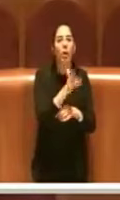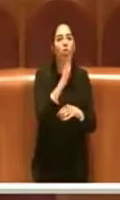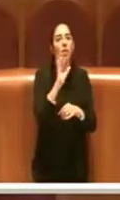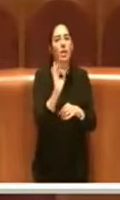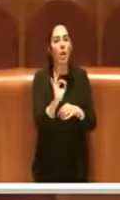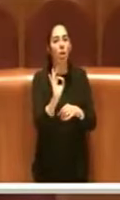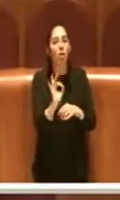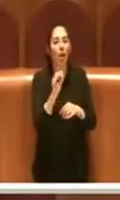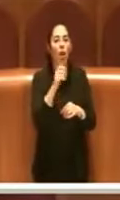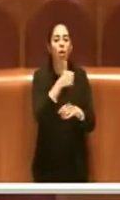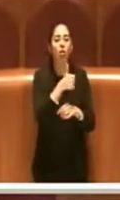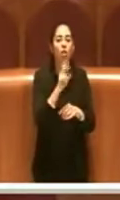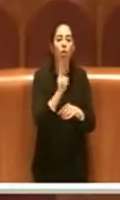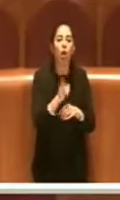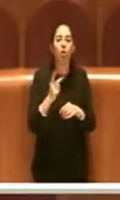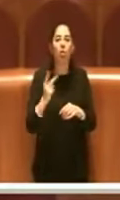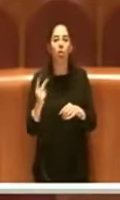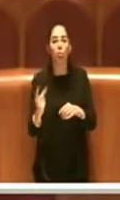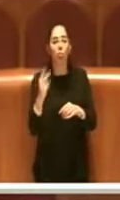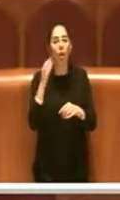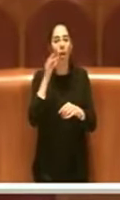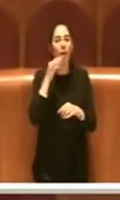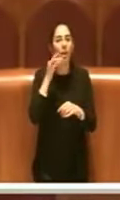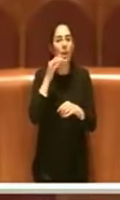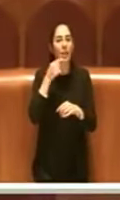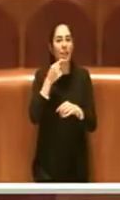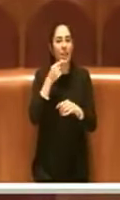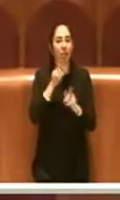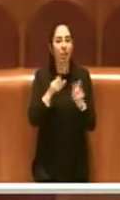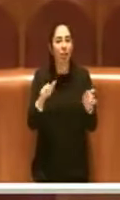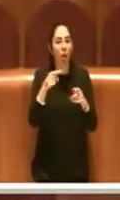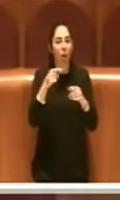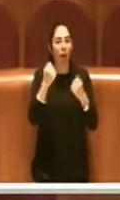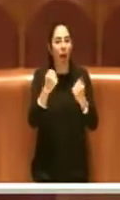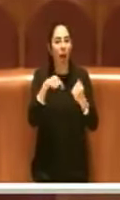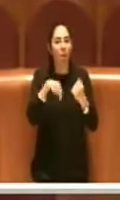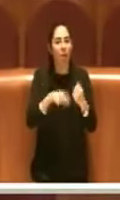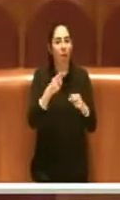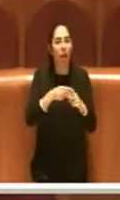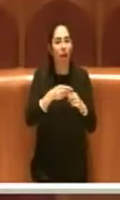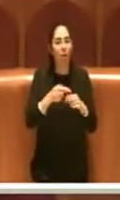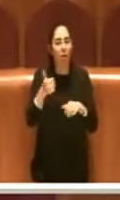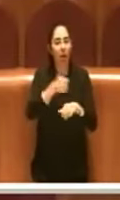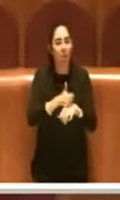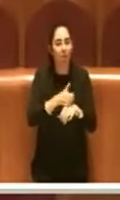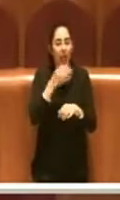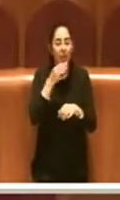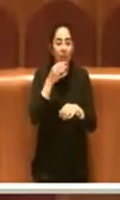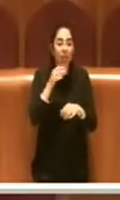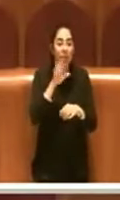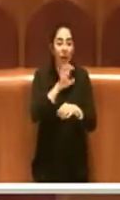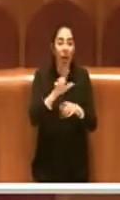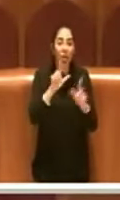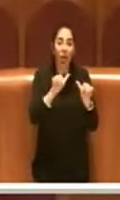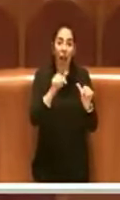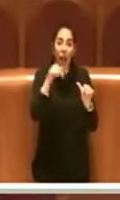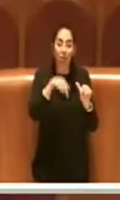112 per i residenti a Roma Capitale. Quindi la Regione Lazio prescrive